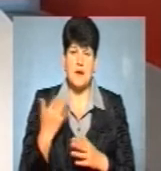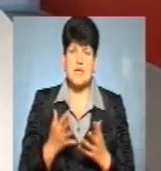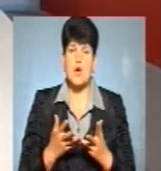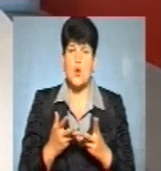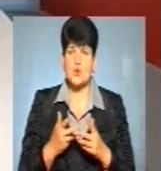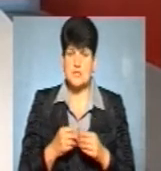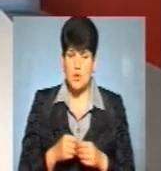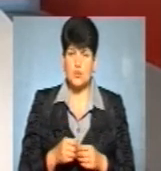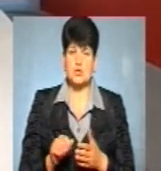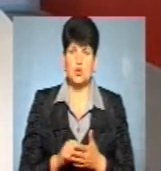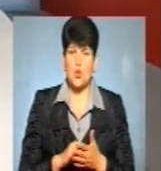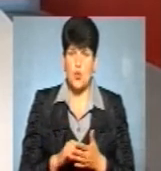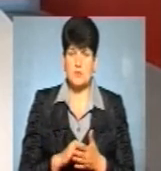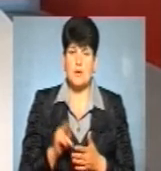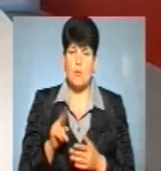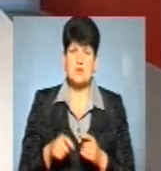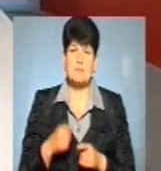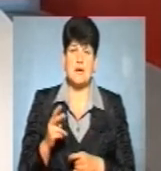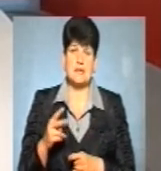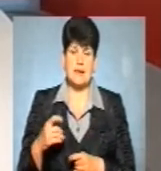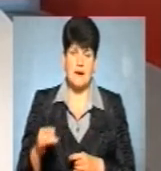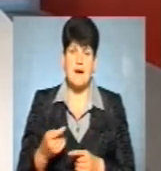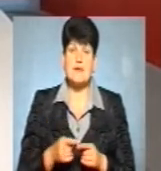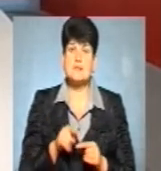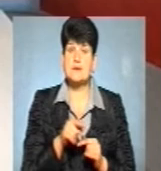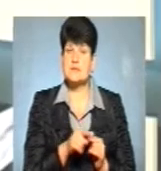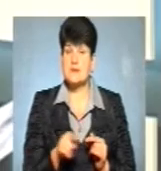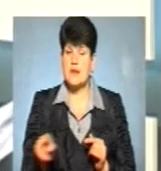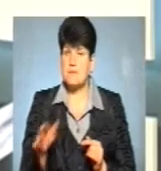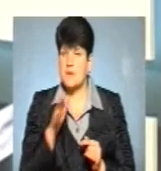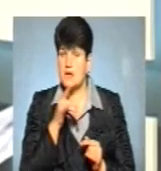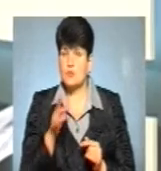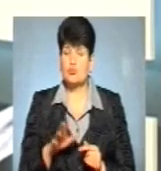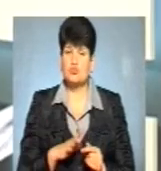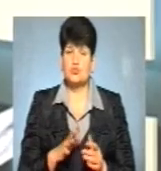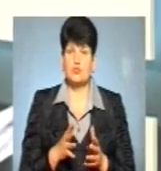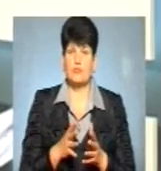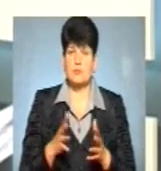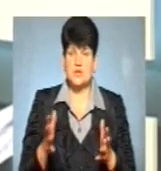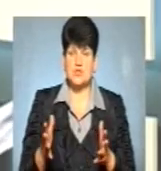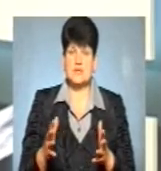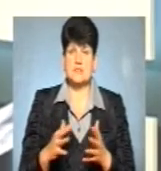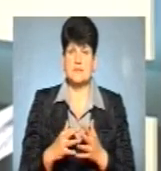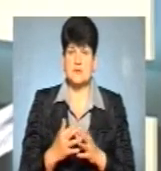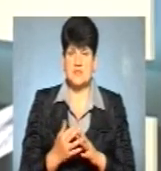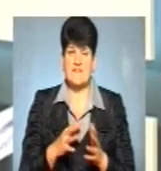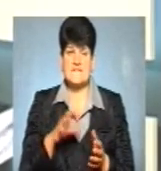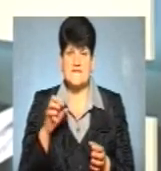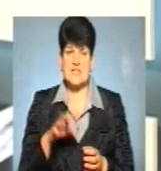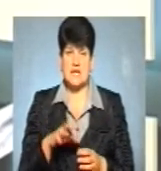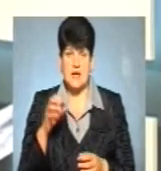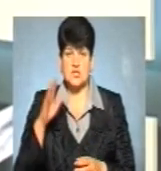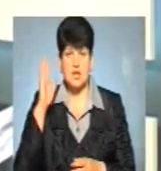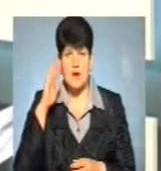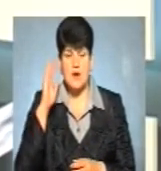розрахунки і документацію по збитках, а за цей період відбулося вже в більшості населених пунктів відкачка води